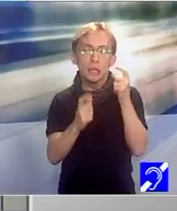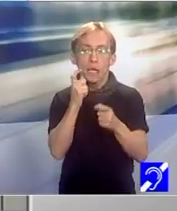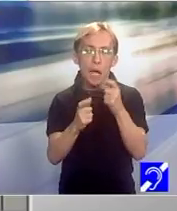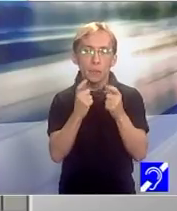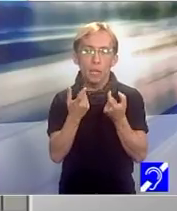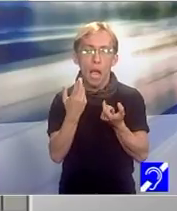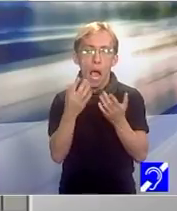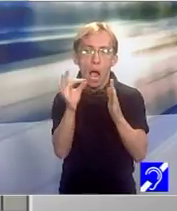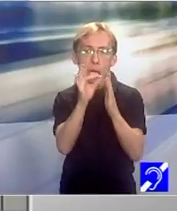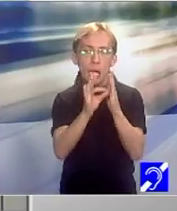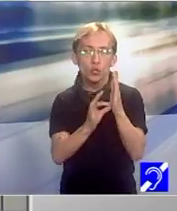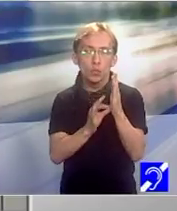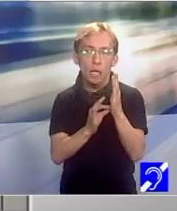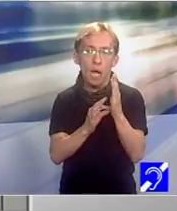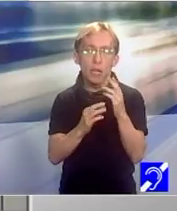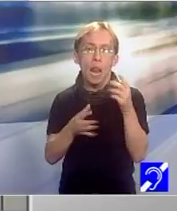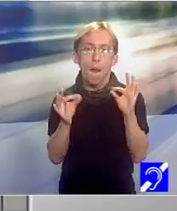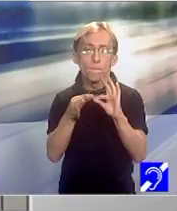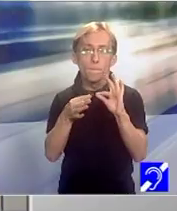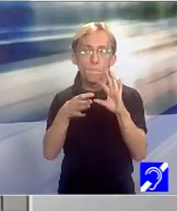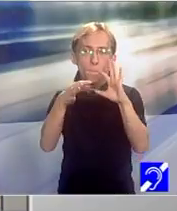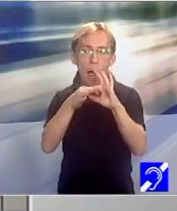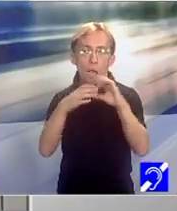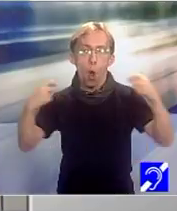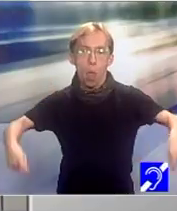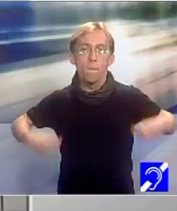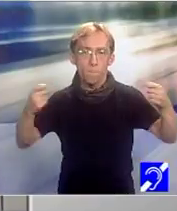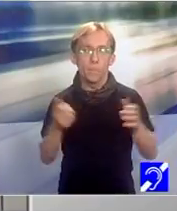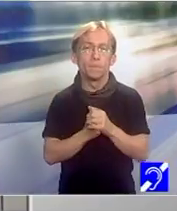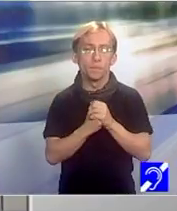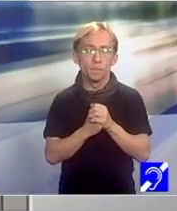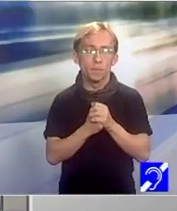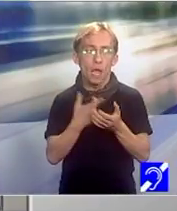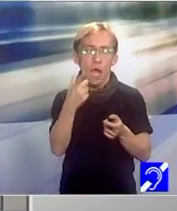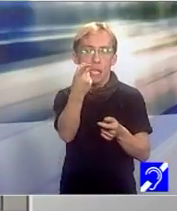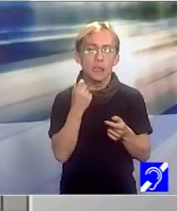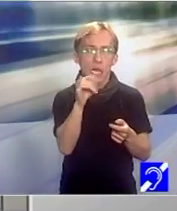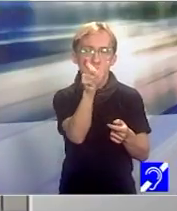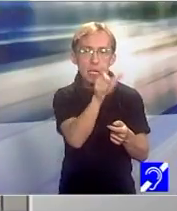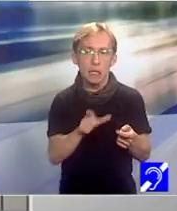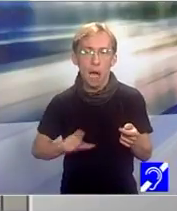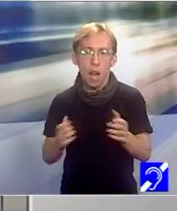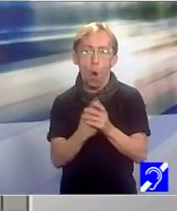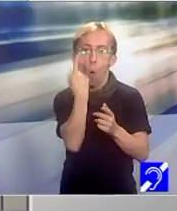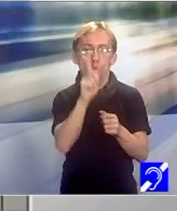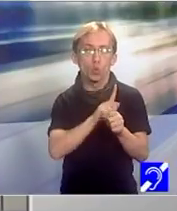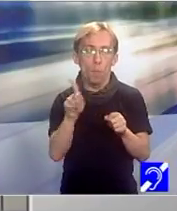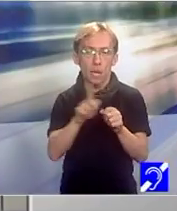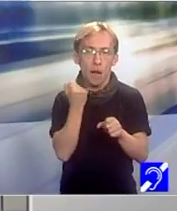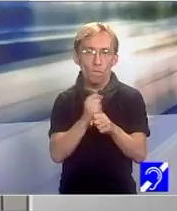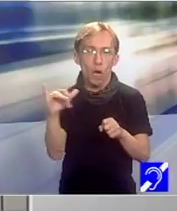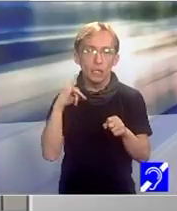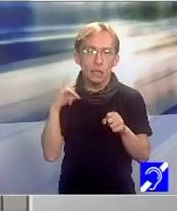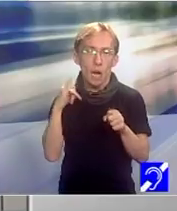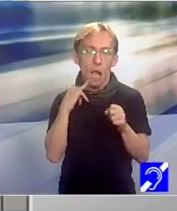sportivilor paralimpici care se află la campionatele paralimpice europene de la Genova din Italia, dar și un subiect foarte interesant,